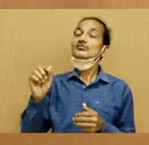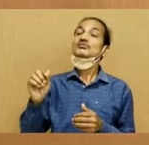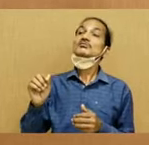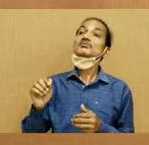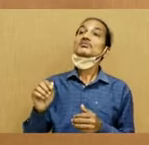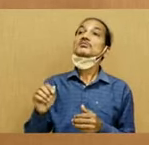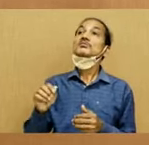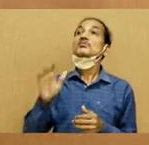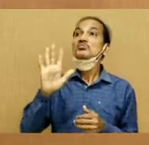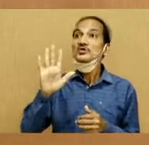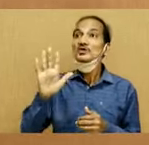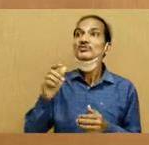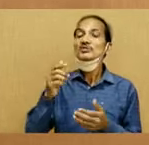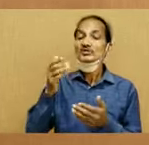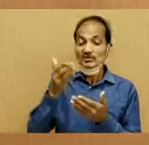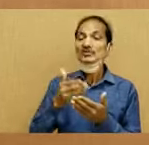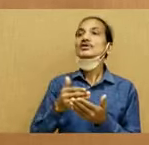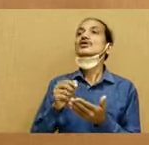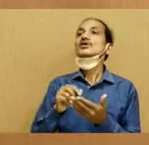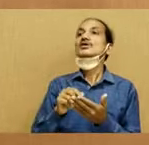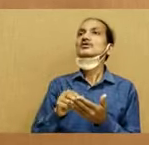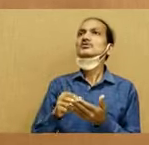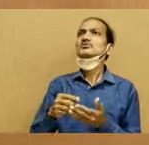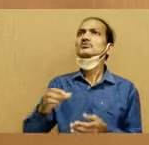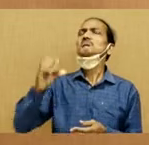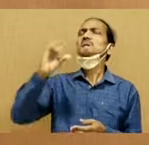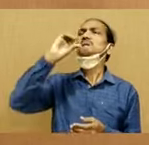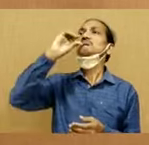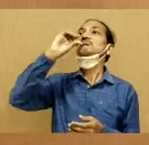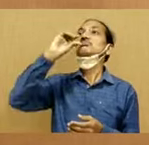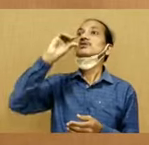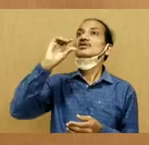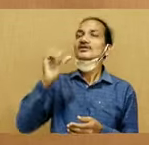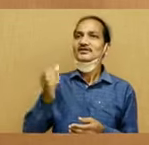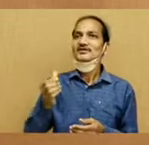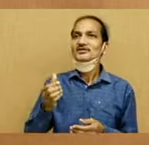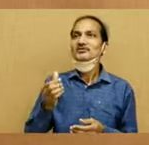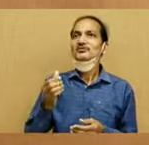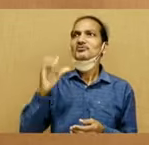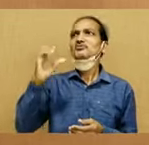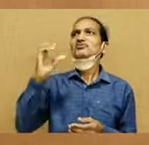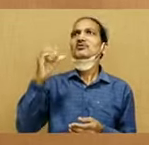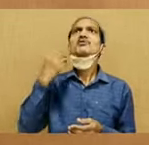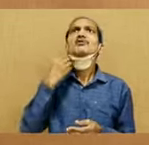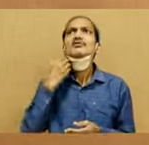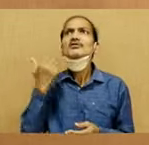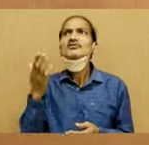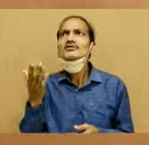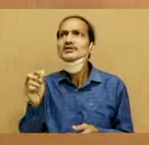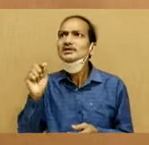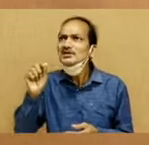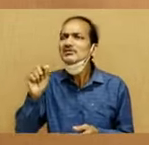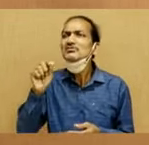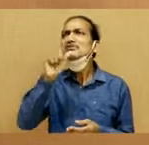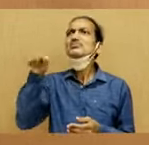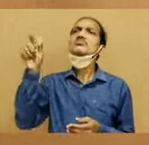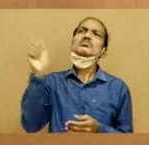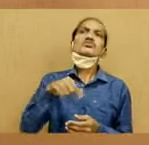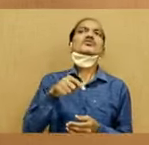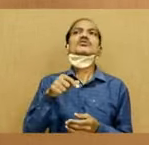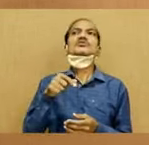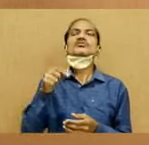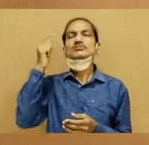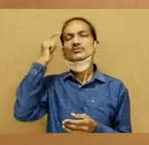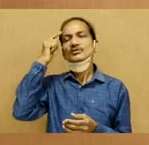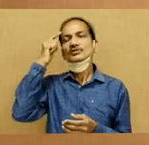ଶୁଣିବେ ମଦ ପିଇଲେ କରୋନା ହେବ ନାହିଁ। ଏଇଟା ବି ଗୋଟେ ଅତ୍ୟନ୍ତ ଭ୍ରାନ୍ତ ଧାରଣା। ମଦ ଏବଂ